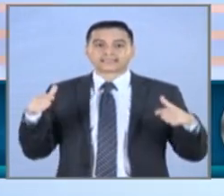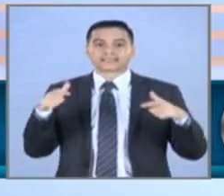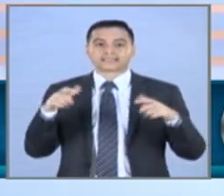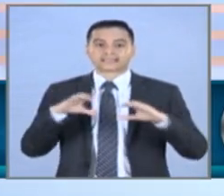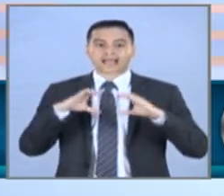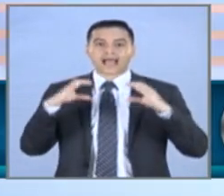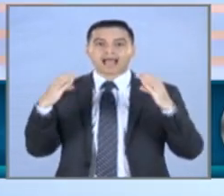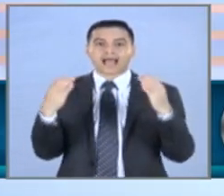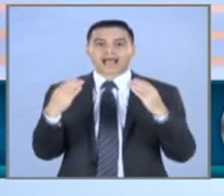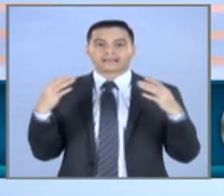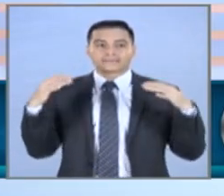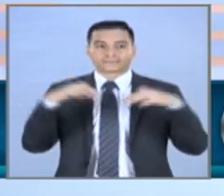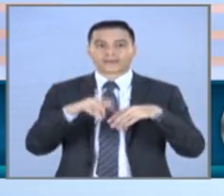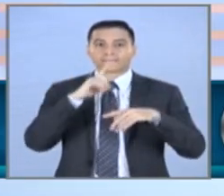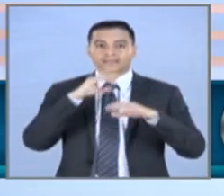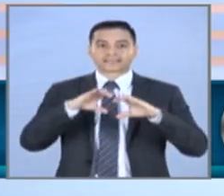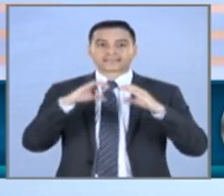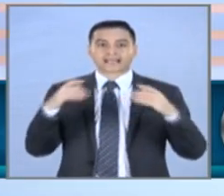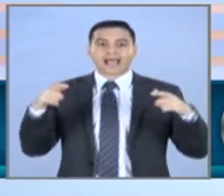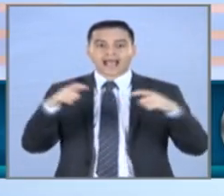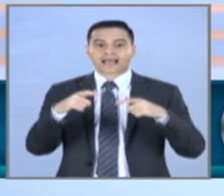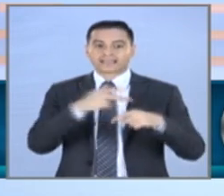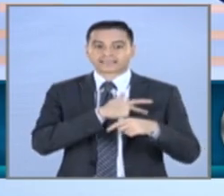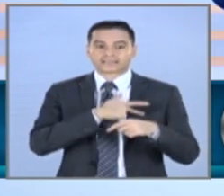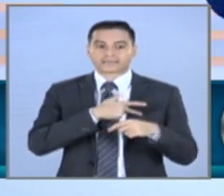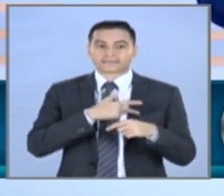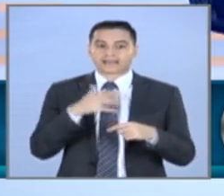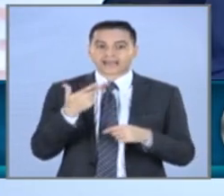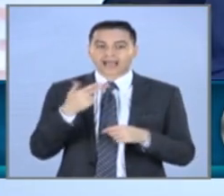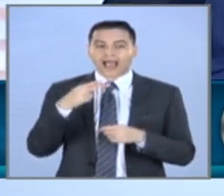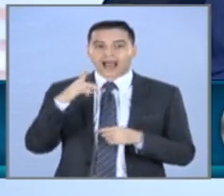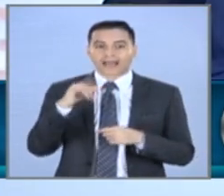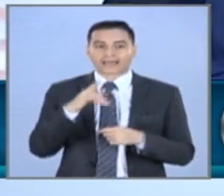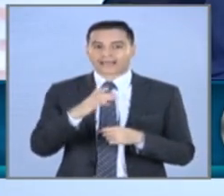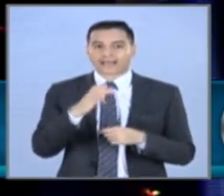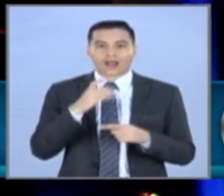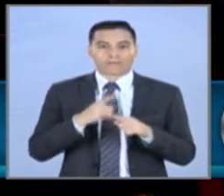كانت في قطر، بس الاستاد كان اسمه ايه؟ علي. إجابة خاطئة.